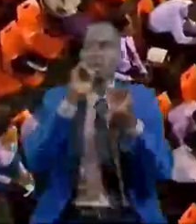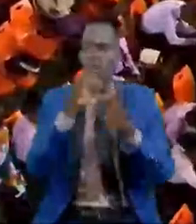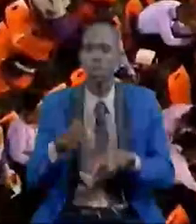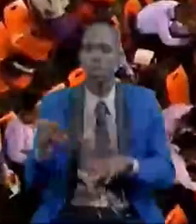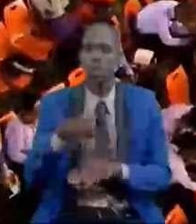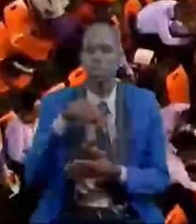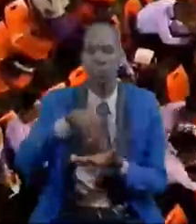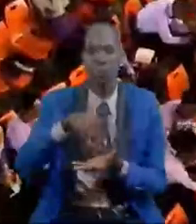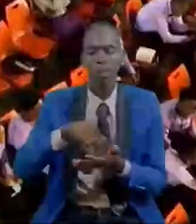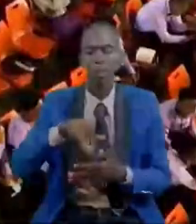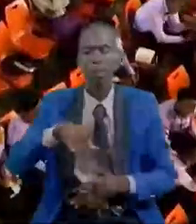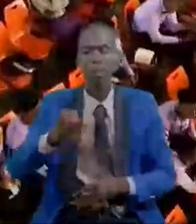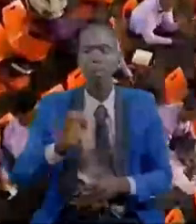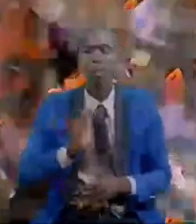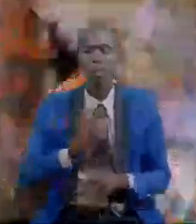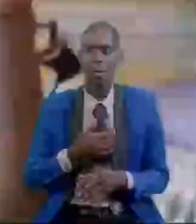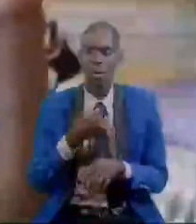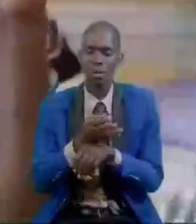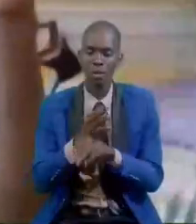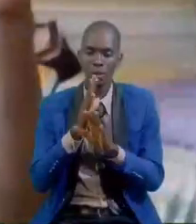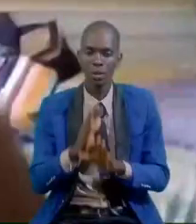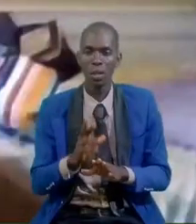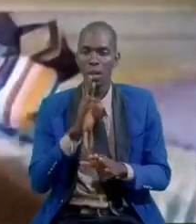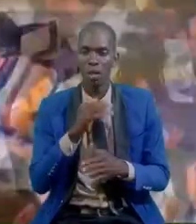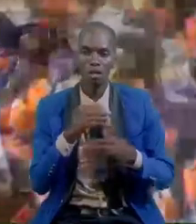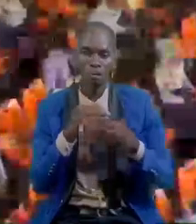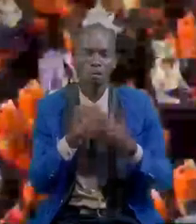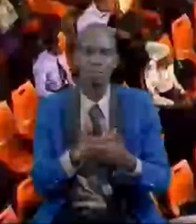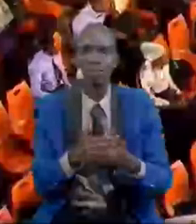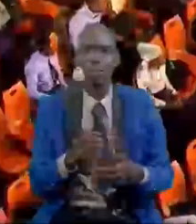Que Dieu vous bénisse toujours debout, nos conseillers sont là.